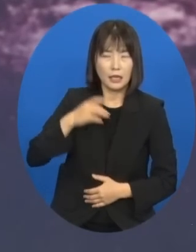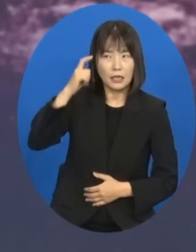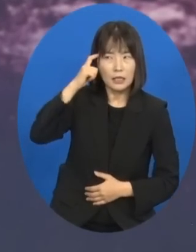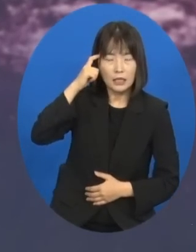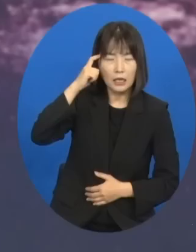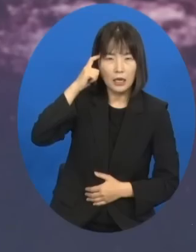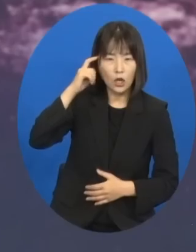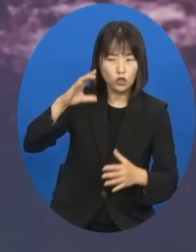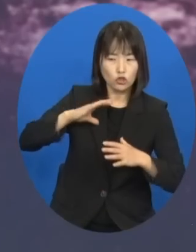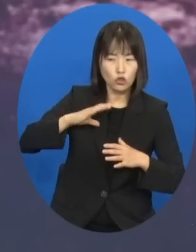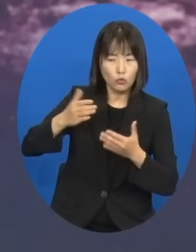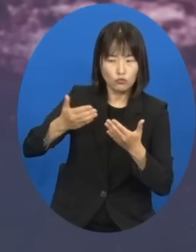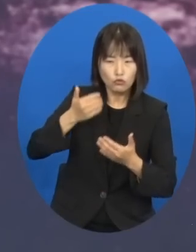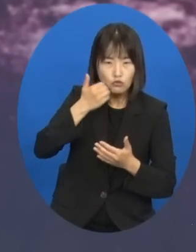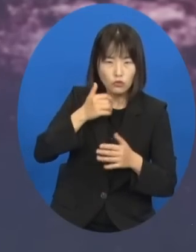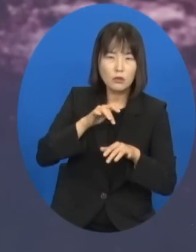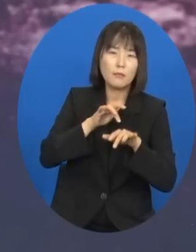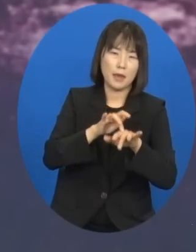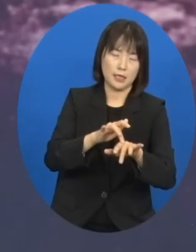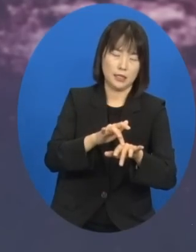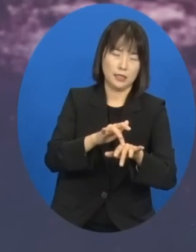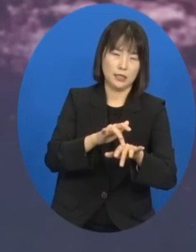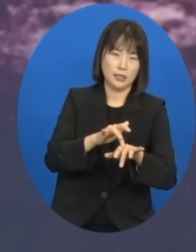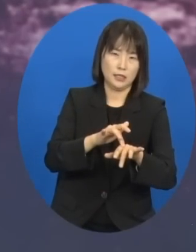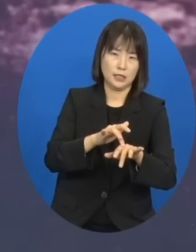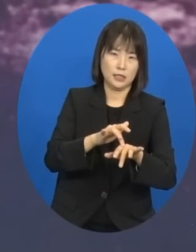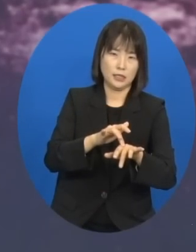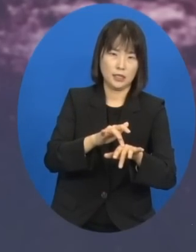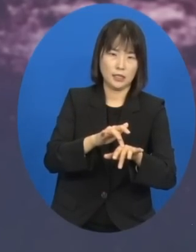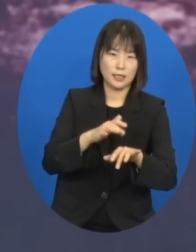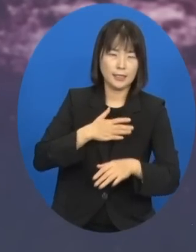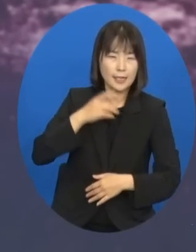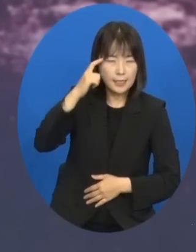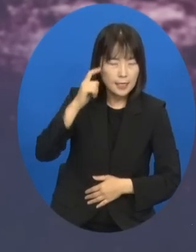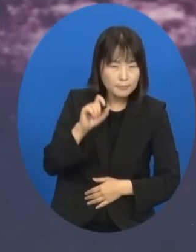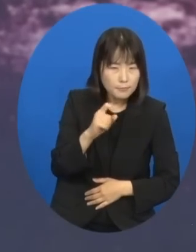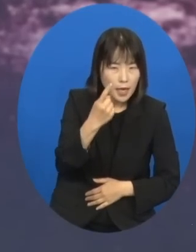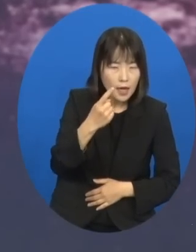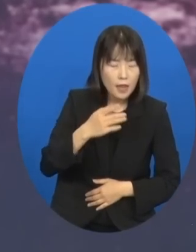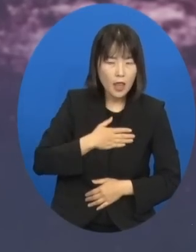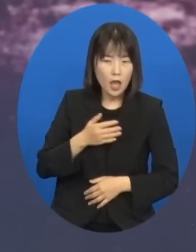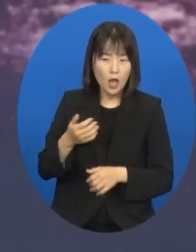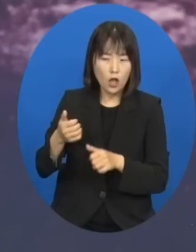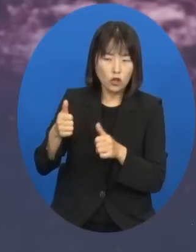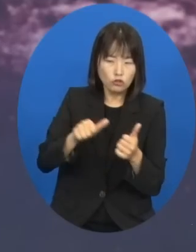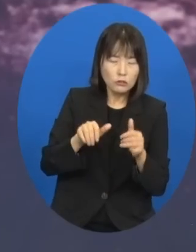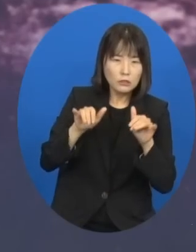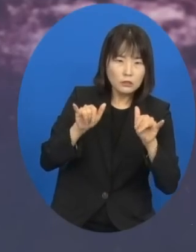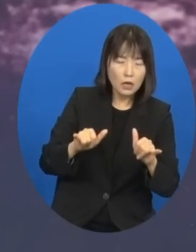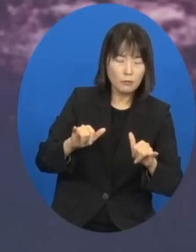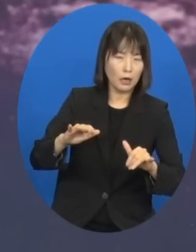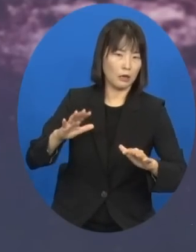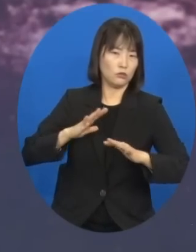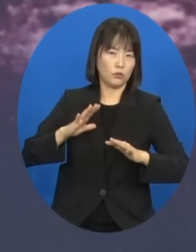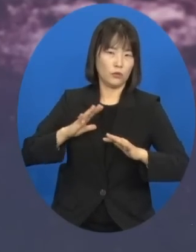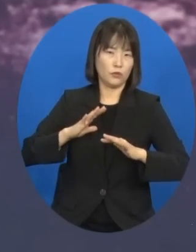두려움을 심어준 거예요. 생각으로 넘어준 거예요. 내 생각에 그로 말미암아 내가 죽게 될까